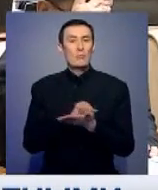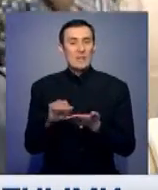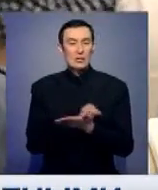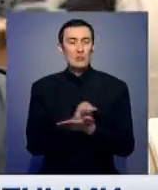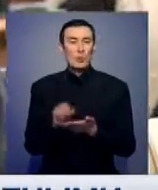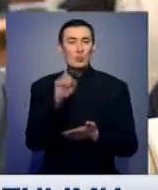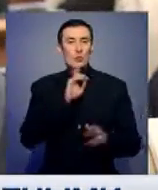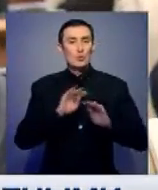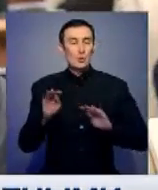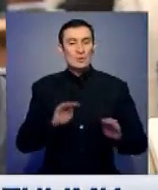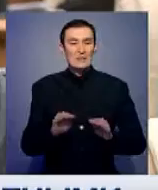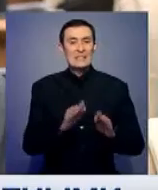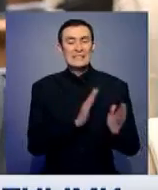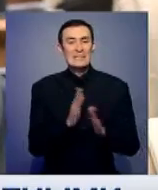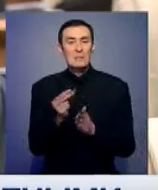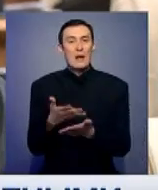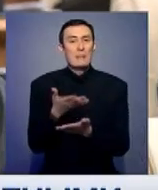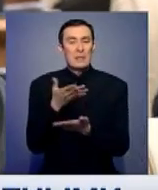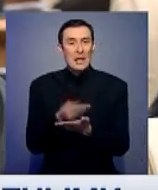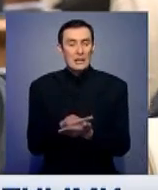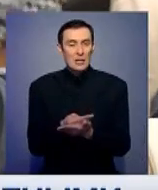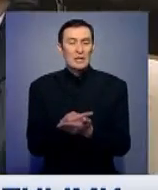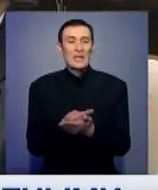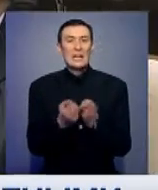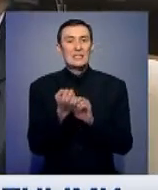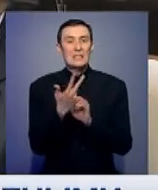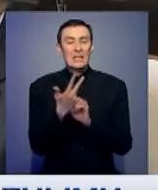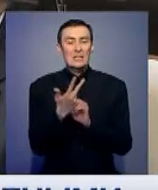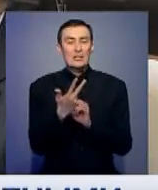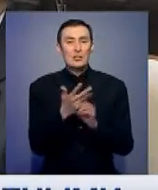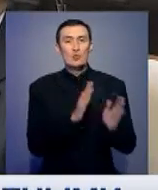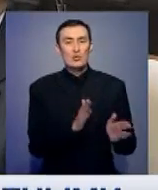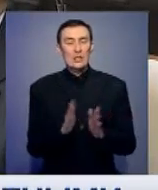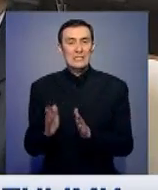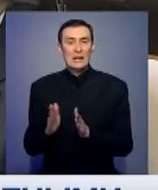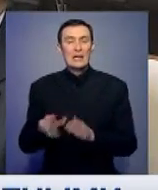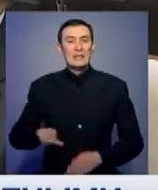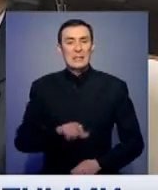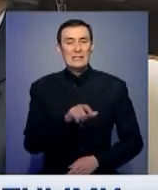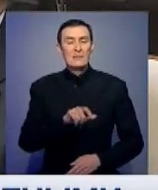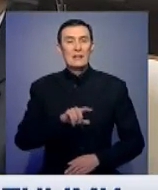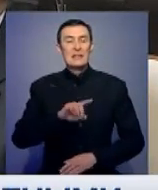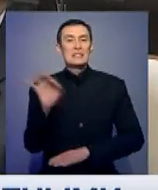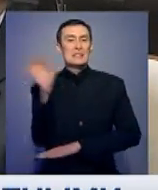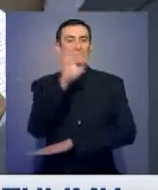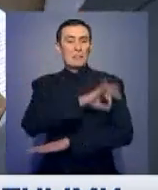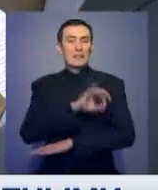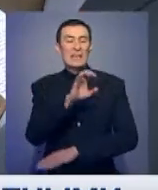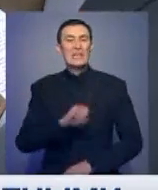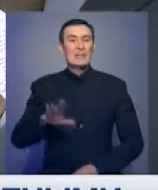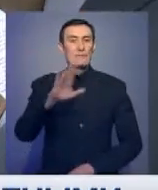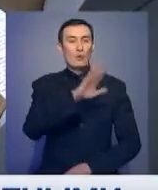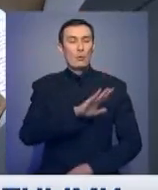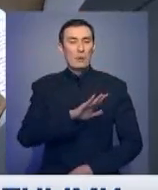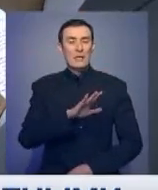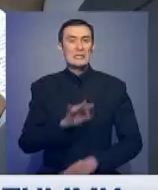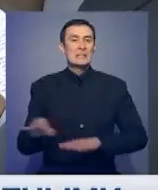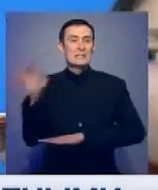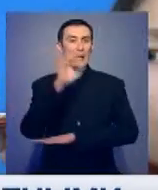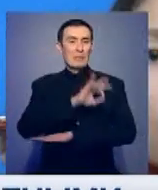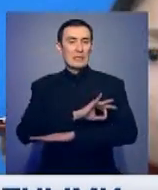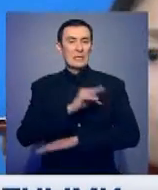по устройству системы взимания платы на 13 участках трассы Западная Европа-Западный Китай.